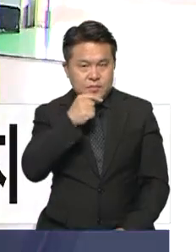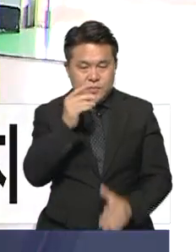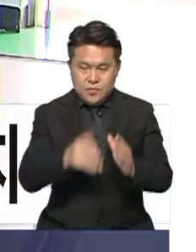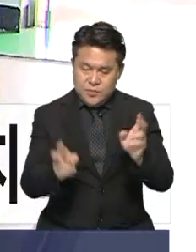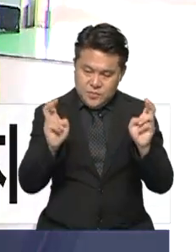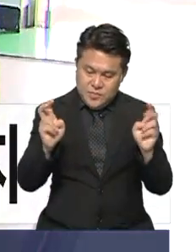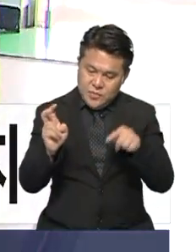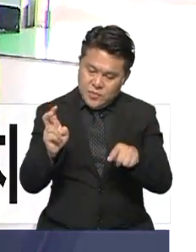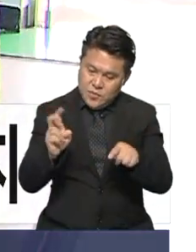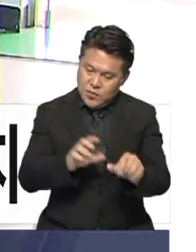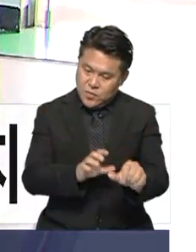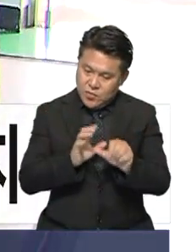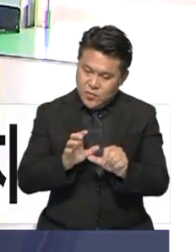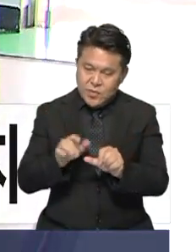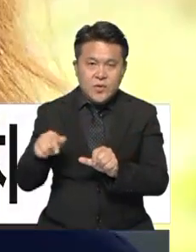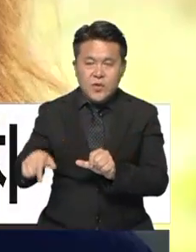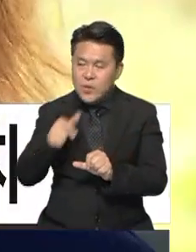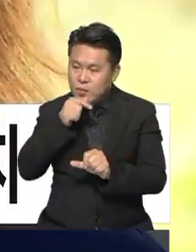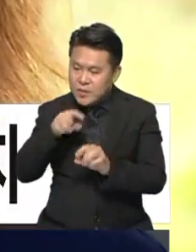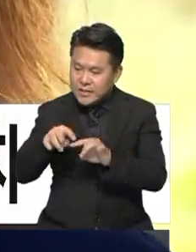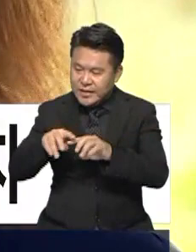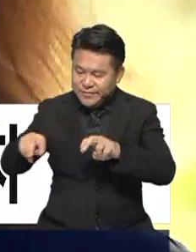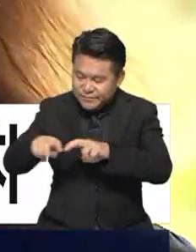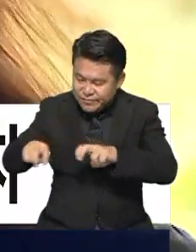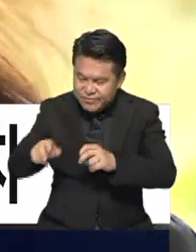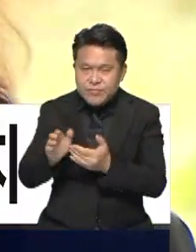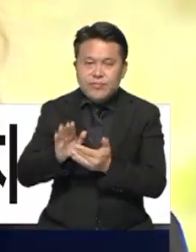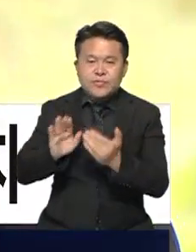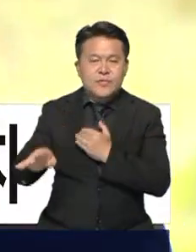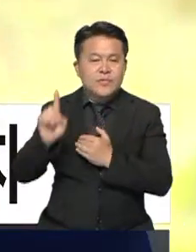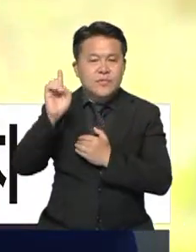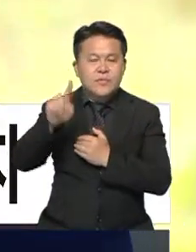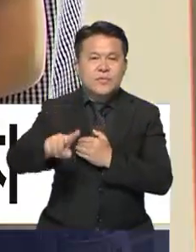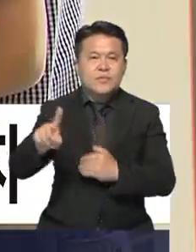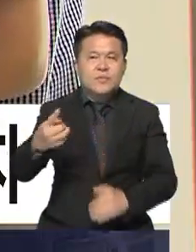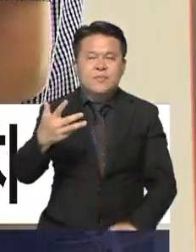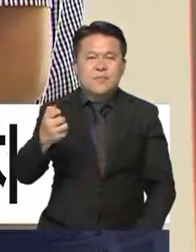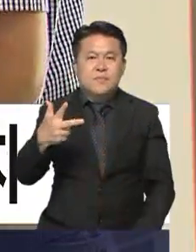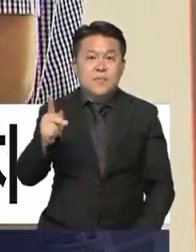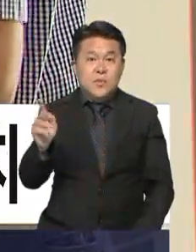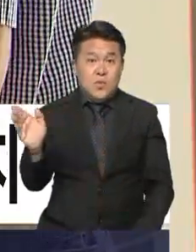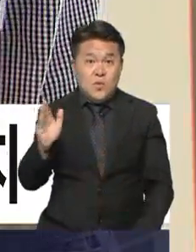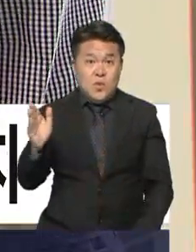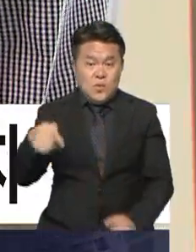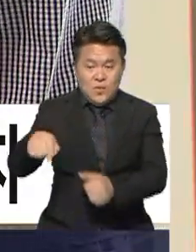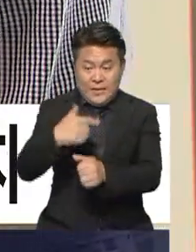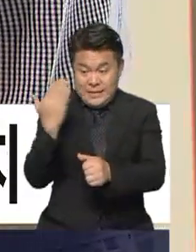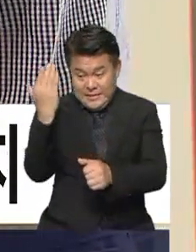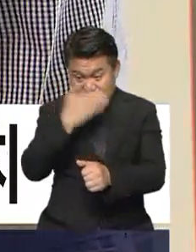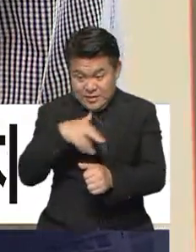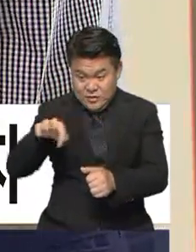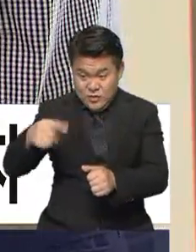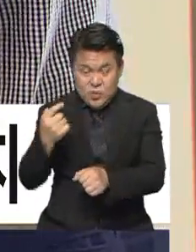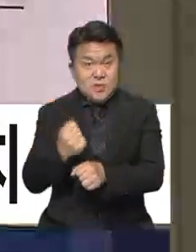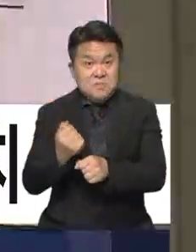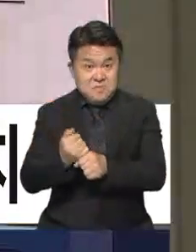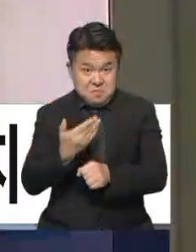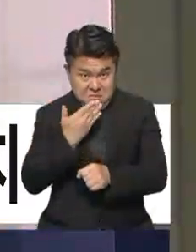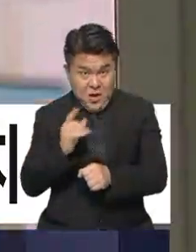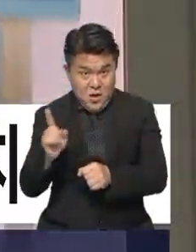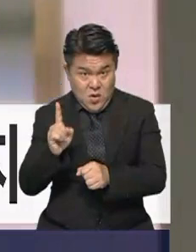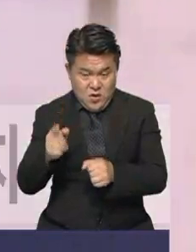한국수자원공사는 이 전기로 정수장의 물을 전기 분해해 하루 188kg의 친환경 그린수소를 생산할 수